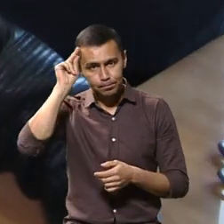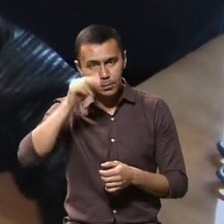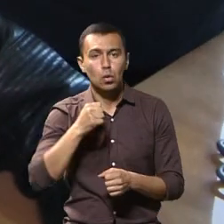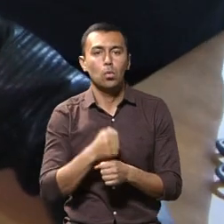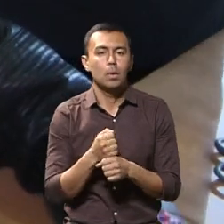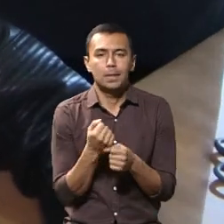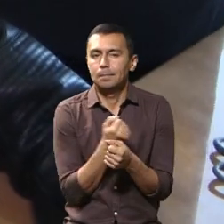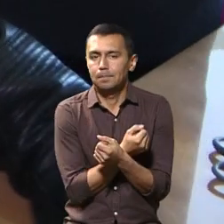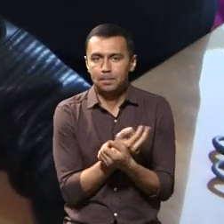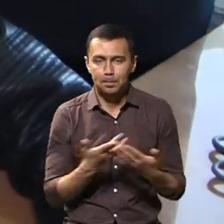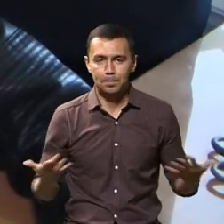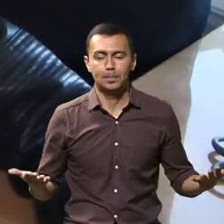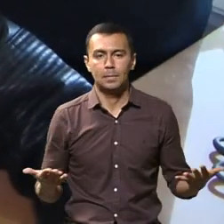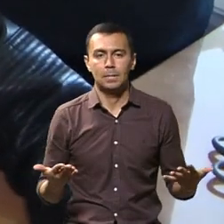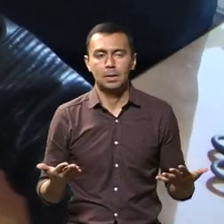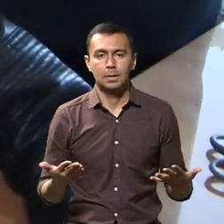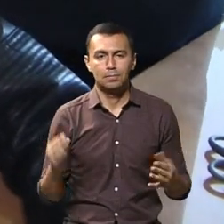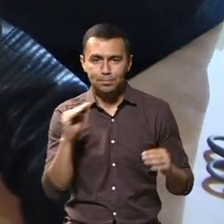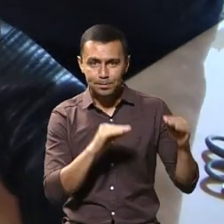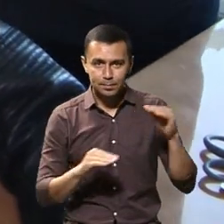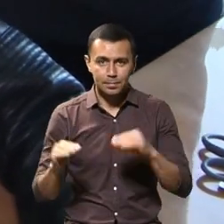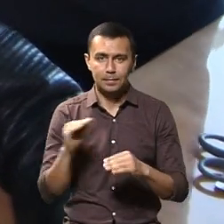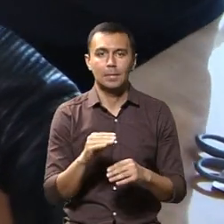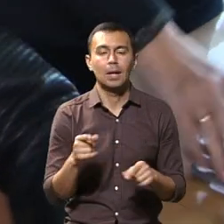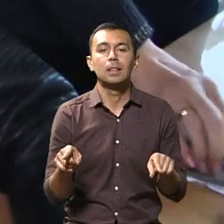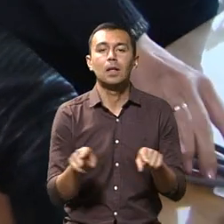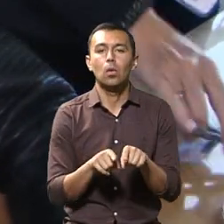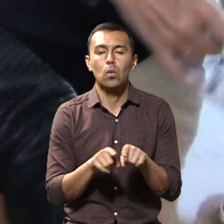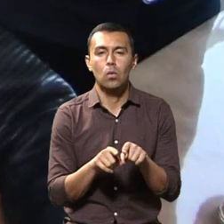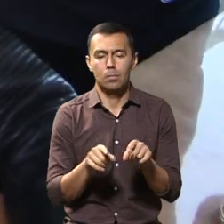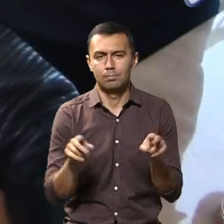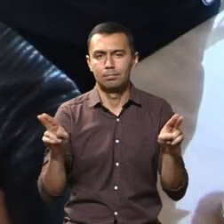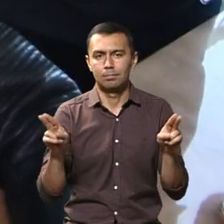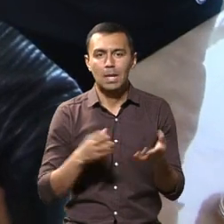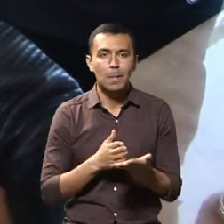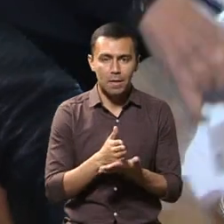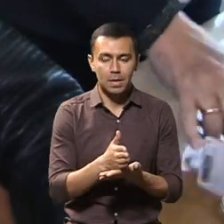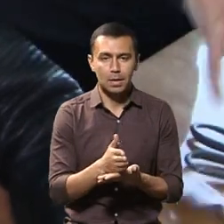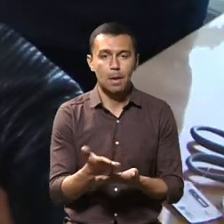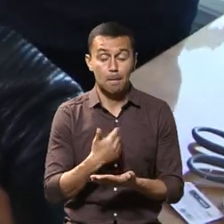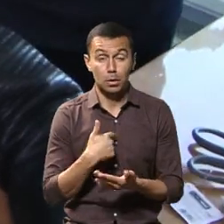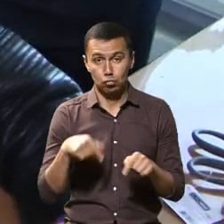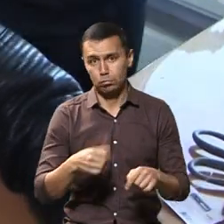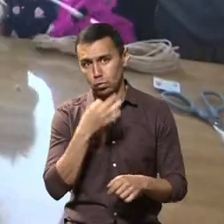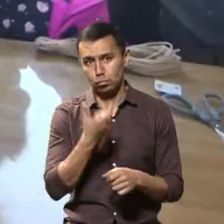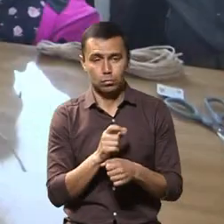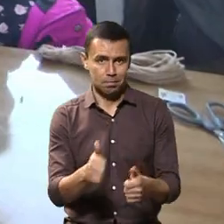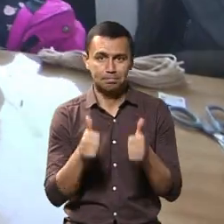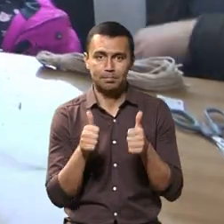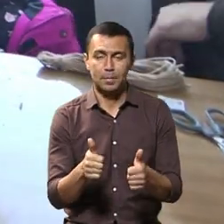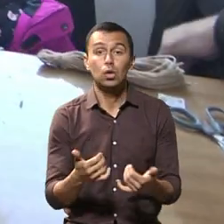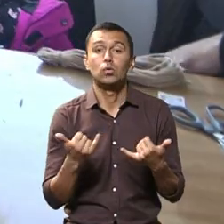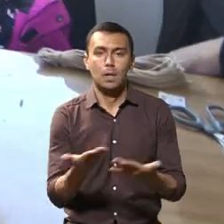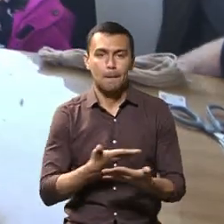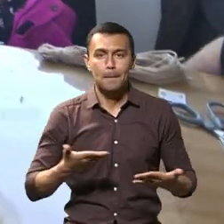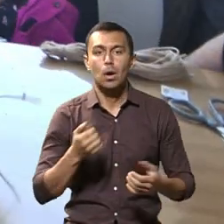робити всякі поробки такого принципу. Мені тут подобається, дуже класно. Сьогодні